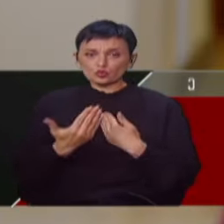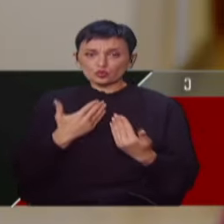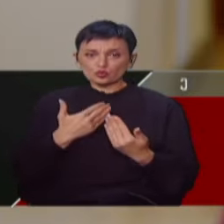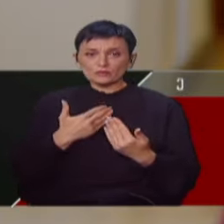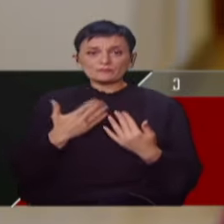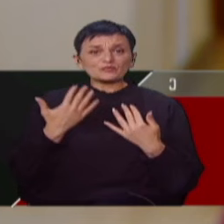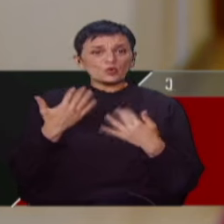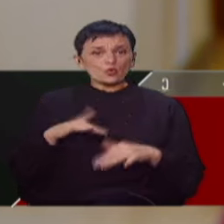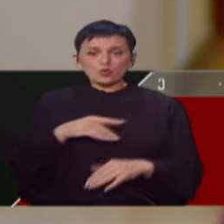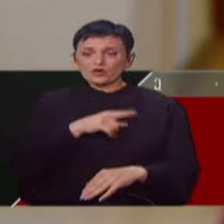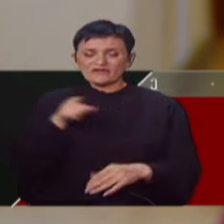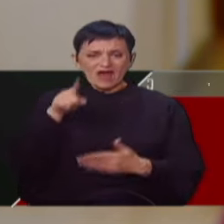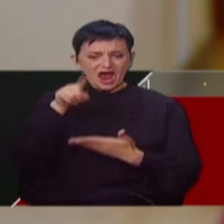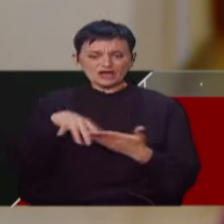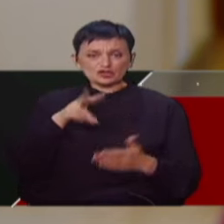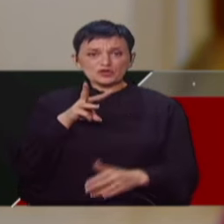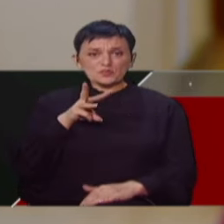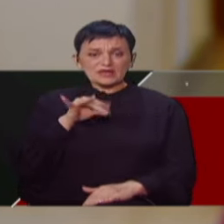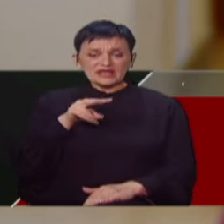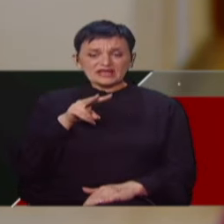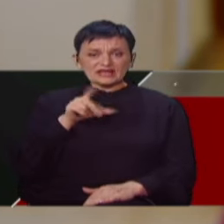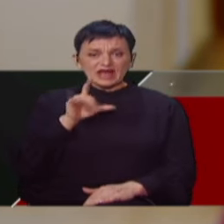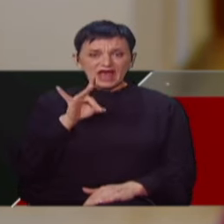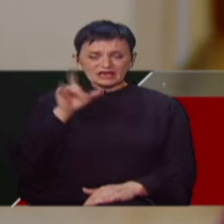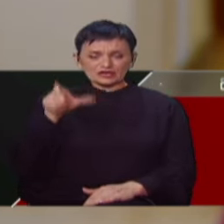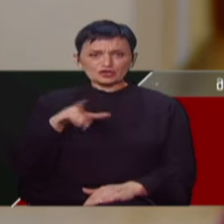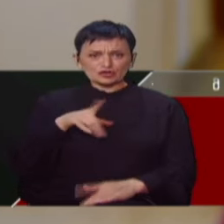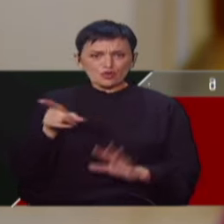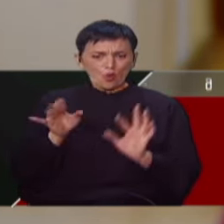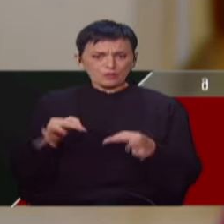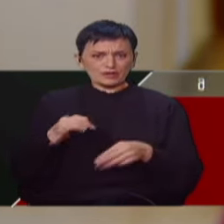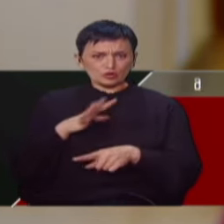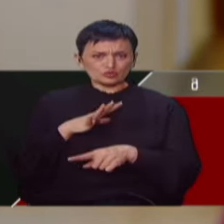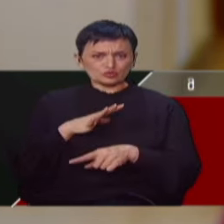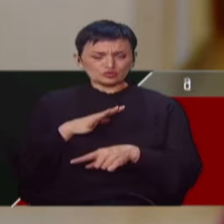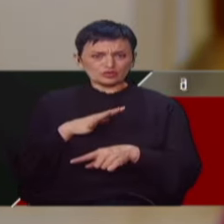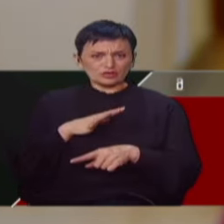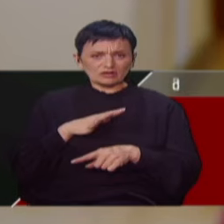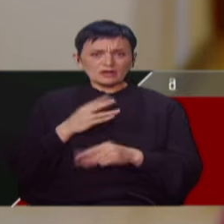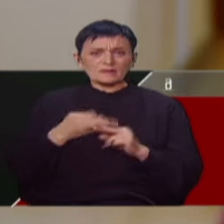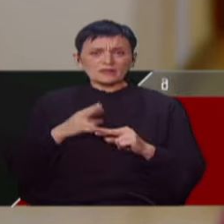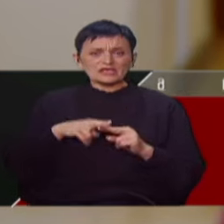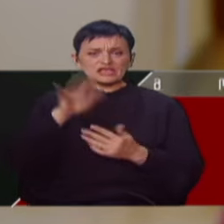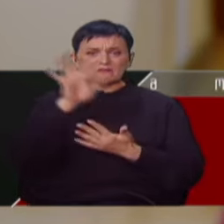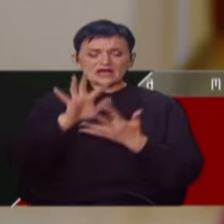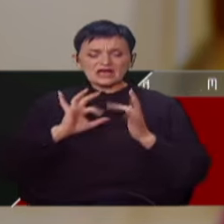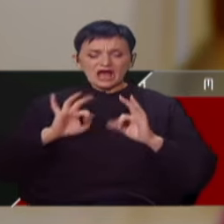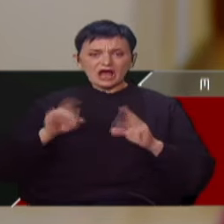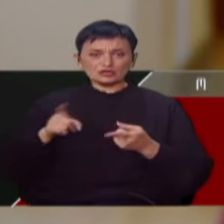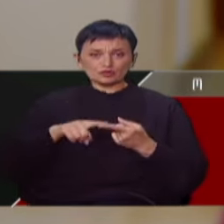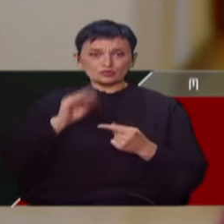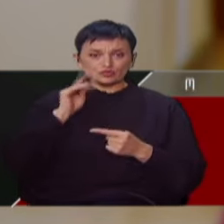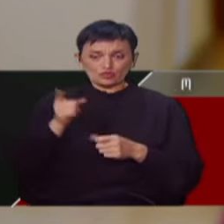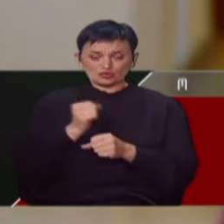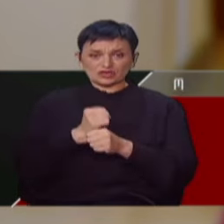უკვე მე მგონი აღარავის აღაჭირა ეხლა, რომ მილერი ამ შემთხვევაში იყო ობიექტური. იმ განცხადებების ფონზე, როცა ის